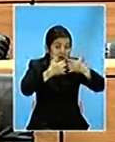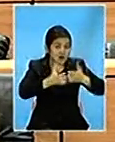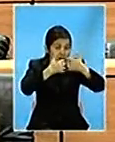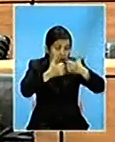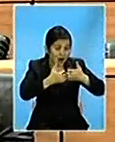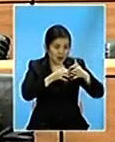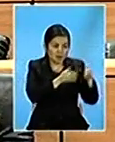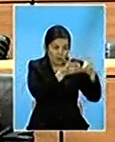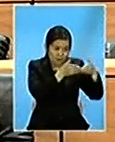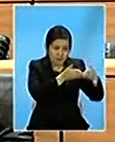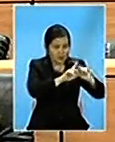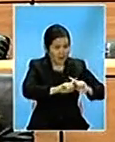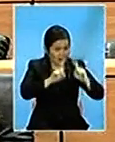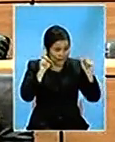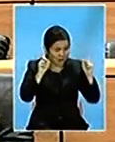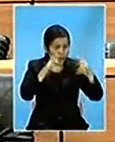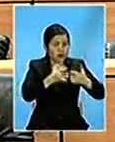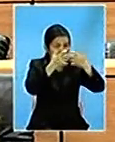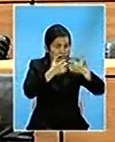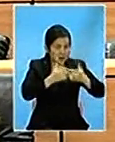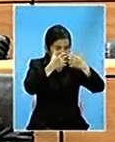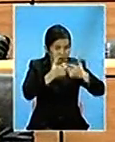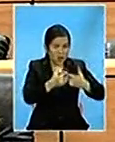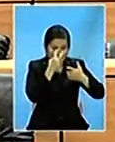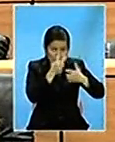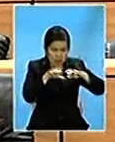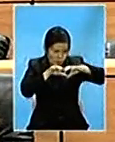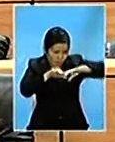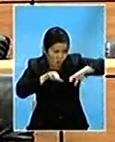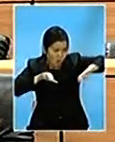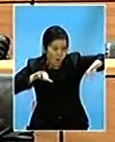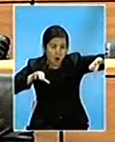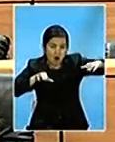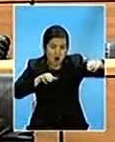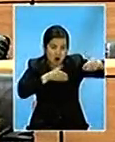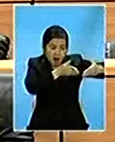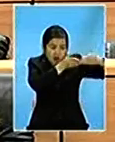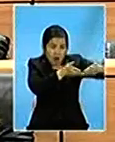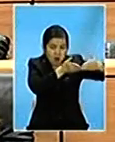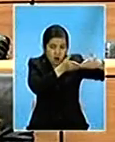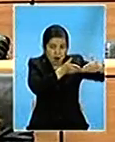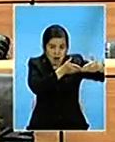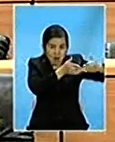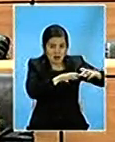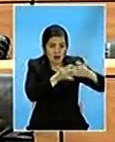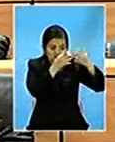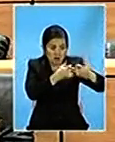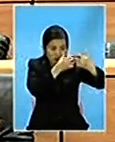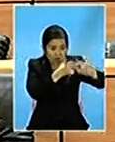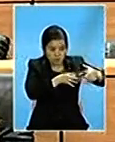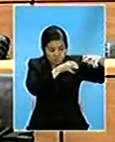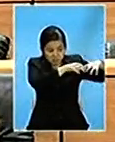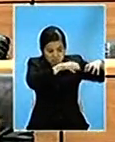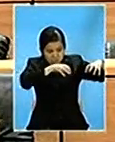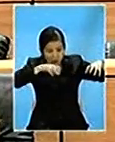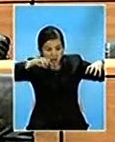ไม่เหมือนกันนะครับซึ่งทุกวันนี้เนี่ยท่านเริ่มเห็นตามแนวริมคลองแล้วว่ามีเครื่องดันน้ำแนวราบเนี่ยอยู่อันนั้นก็ทำดีไซน์มาโดยเฉพา